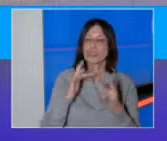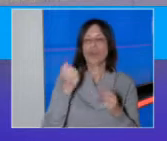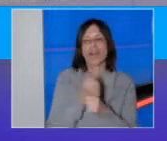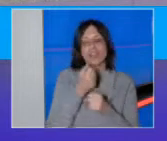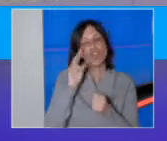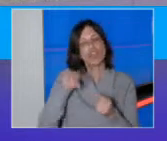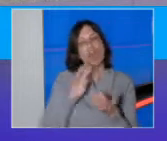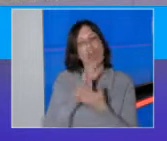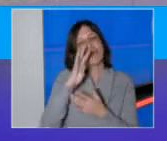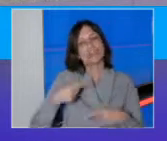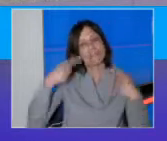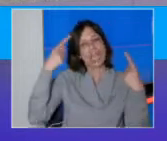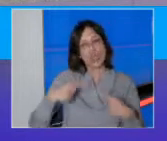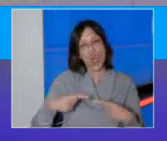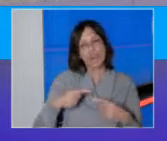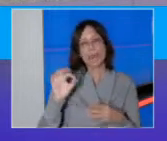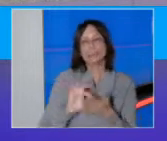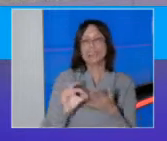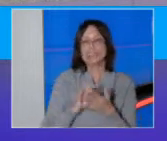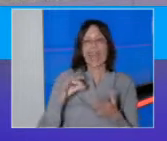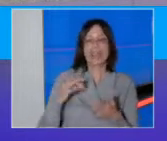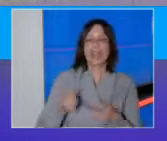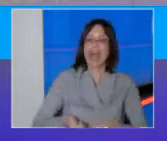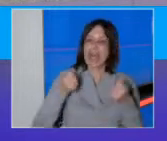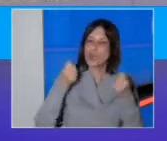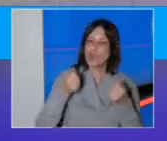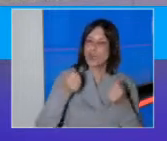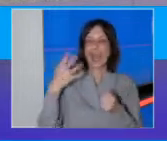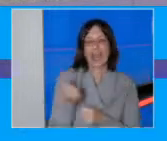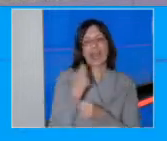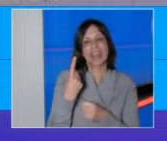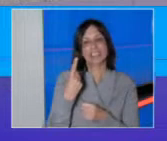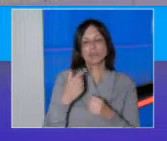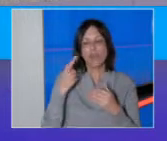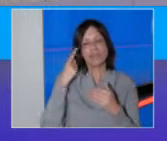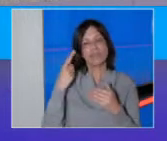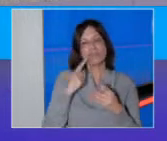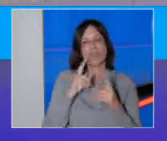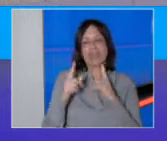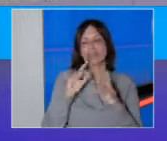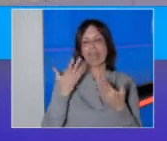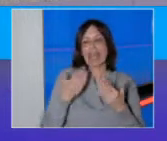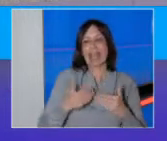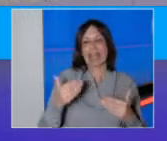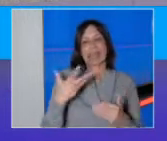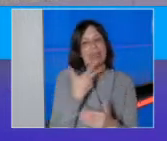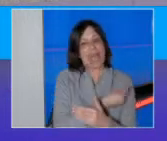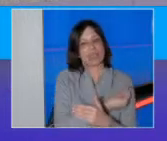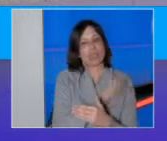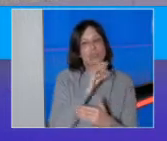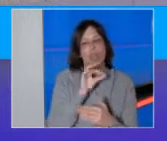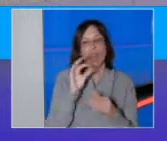14 יום. משרד החינוך לקח את עצמו להתייעצות, לחשוב איך הוא מקדם את חיסוני המורים. אנחנו חושבים שזה חשוב מאוד שהמורים